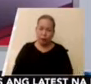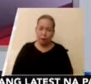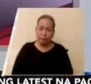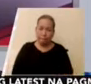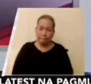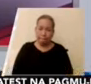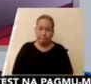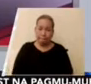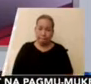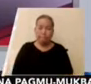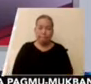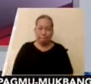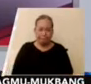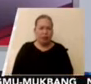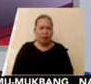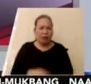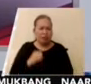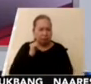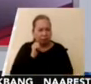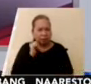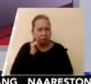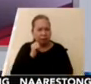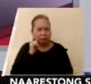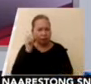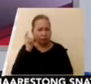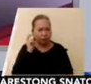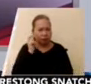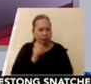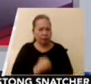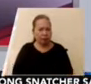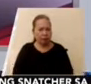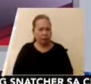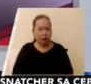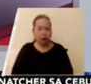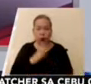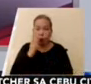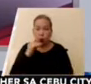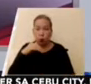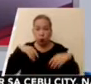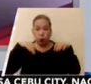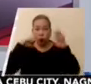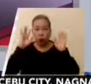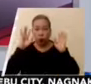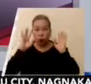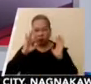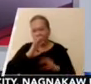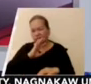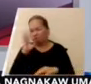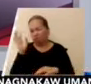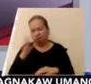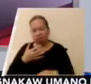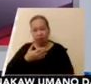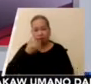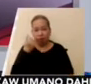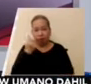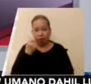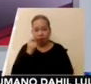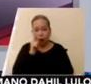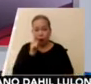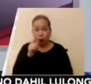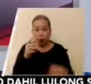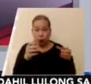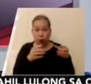Madalas nating naririnig ang mga katagang quitters never win. Pero ang isang grupo ng mga quitter,